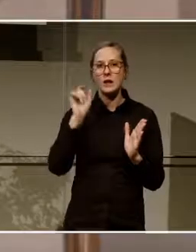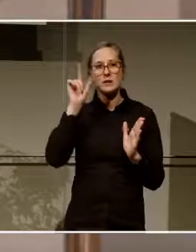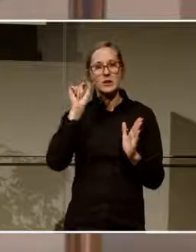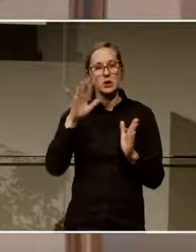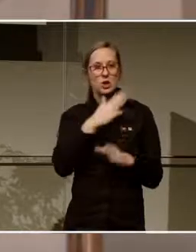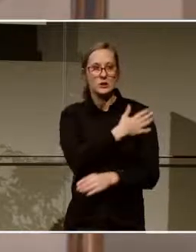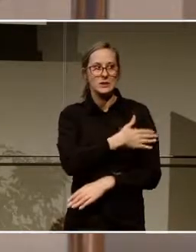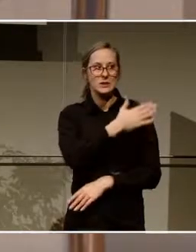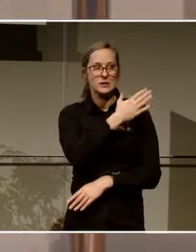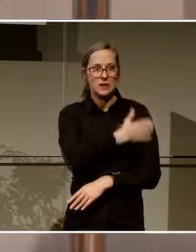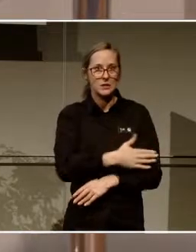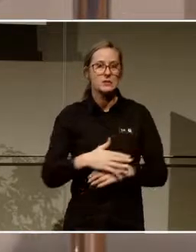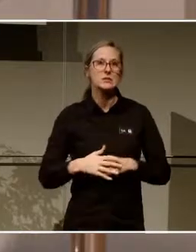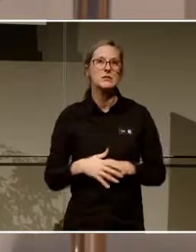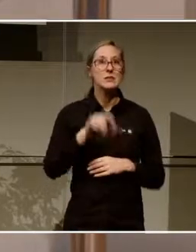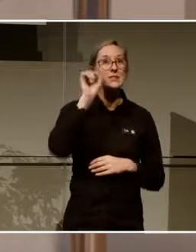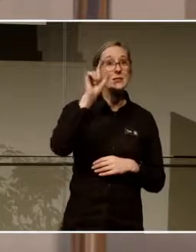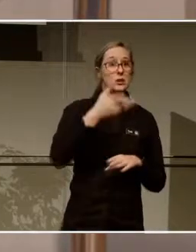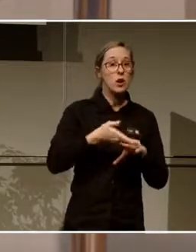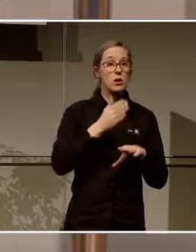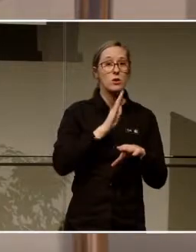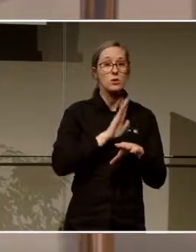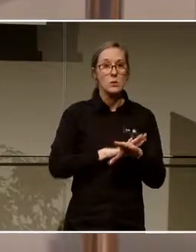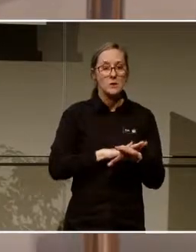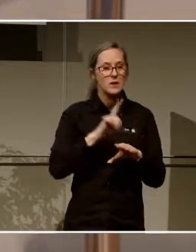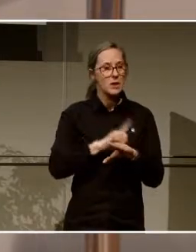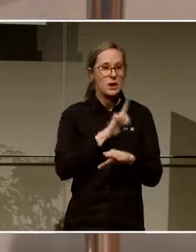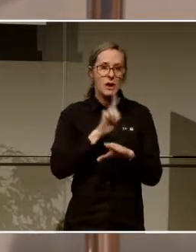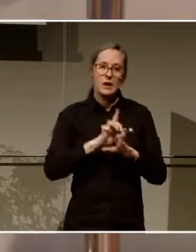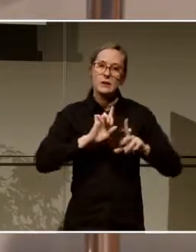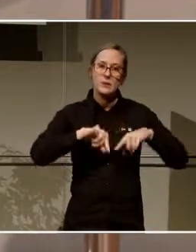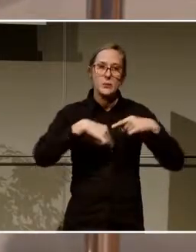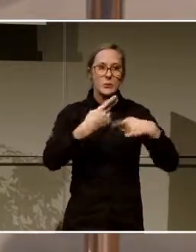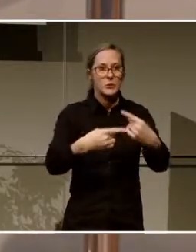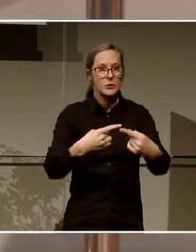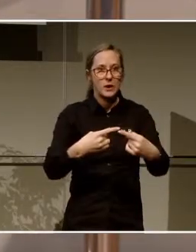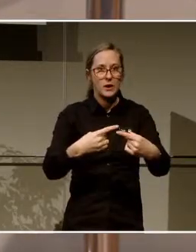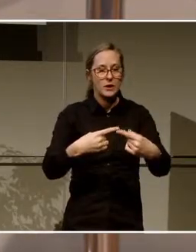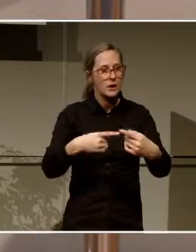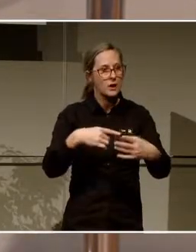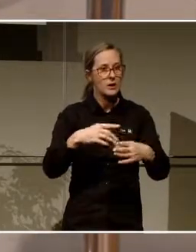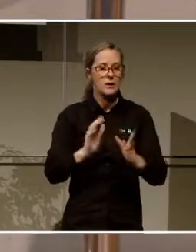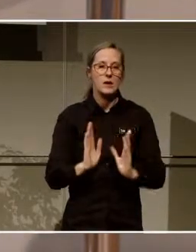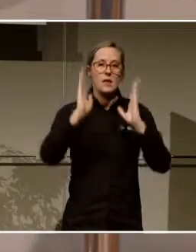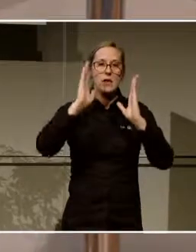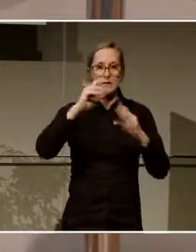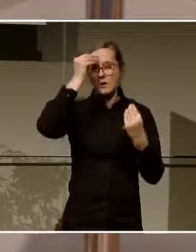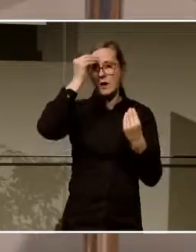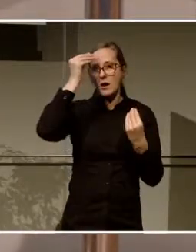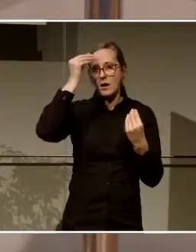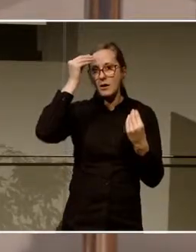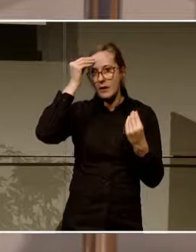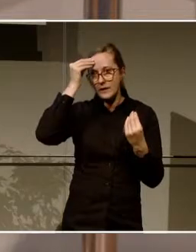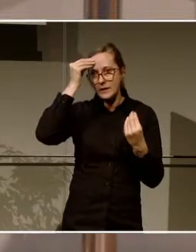tjänst. Digital kompetens är en pågående process i ett livslångt lärande. Det dyker